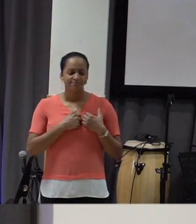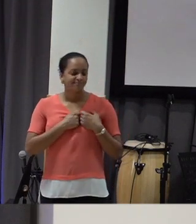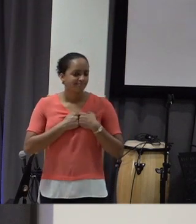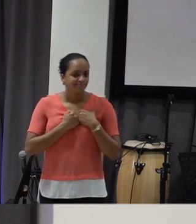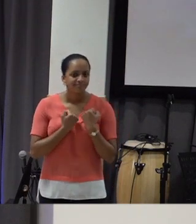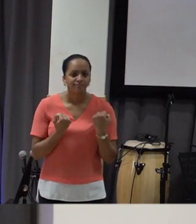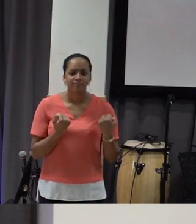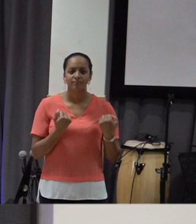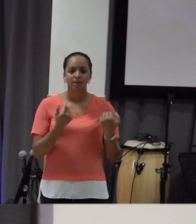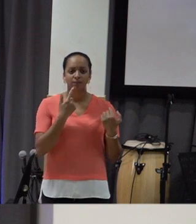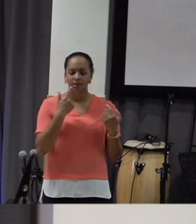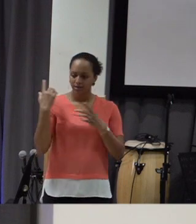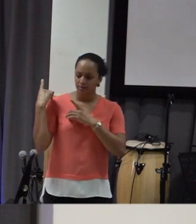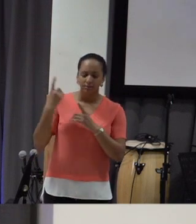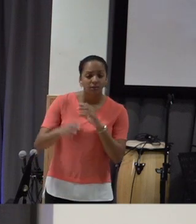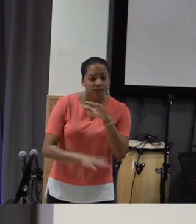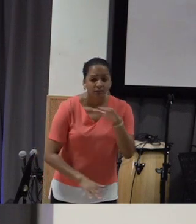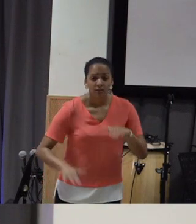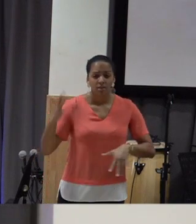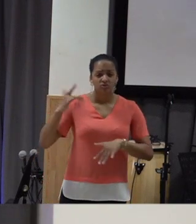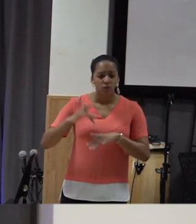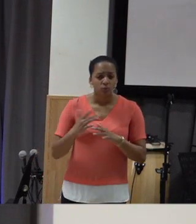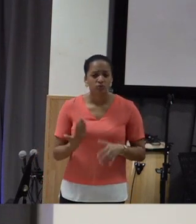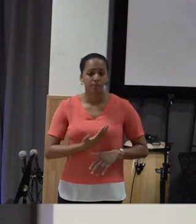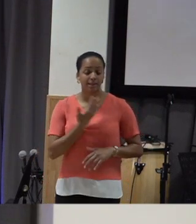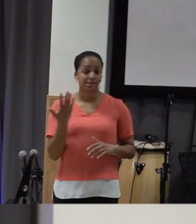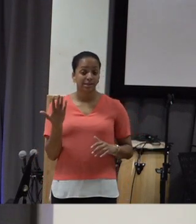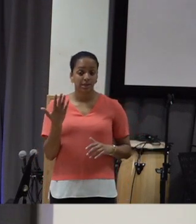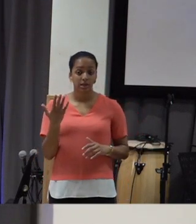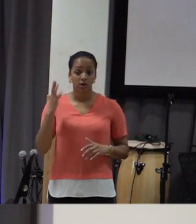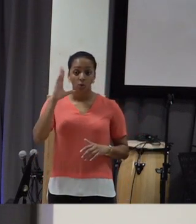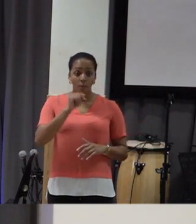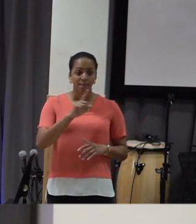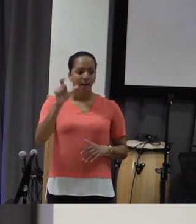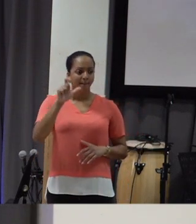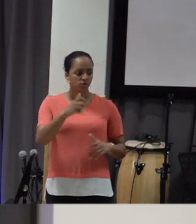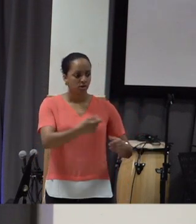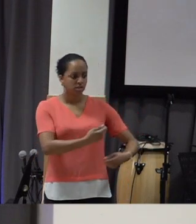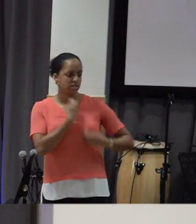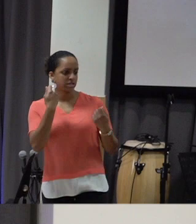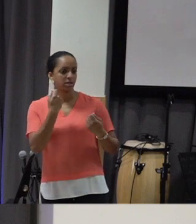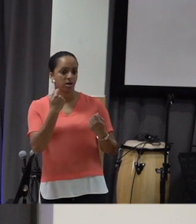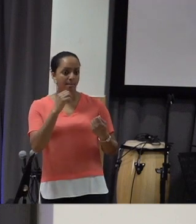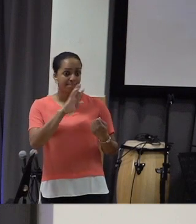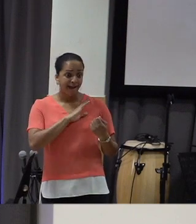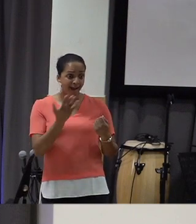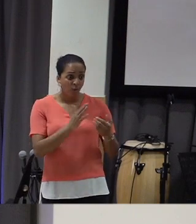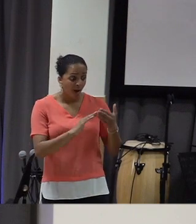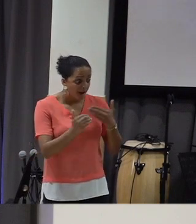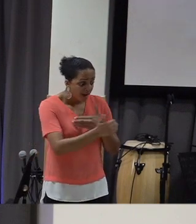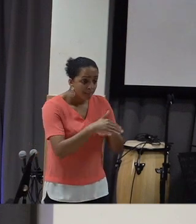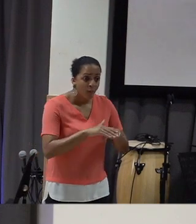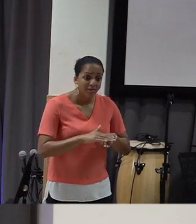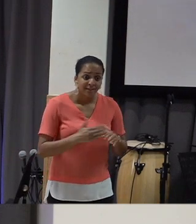pendant ton passé, etc. On doit s'interroger sur la source de cette offense, parce qu'elle n'arrive pas pour rien. Pardonner,